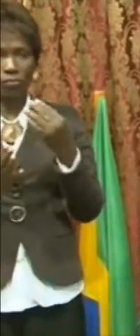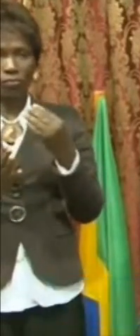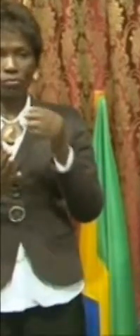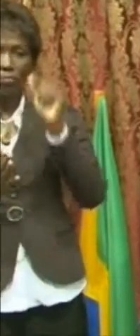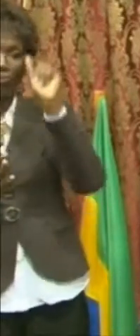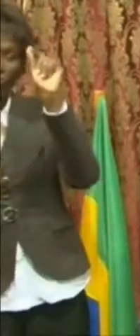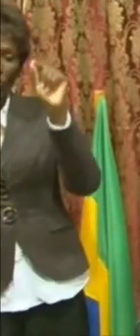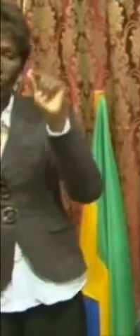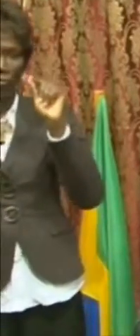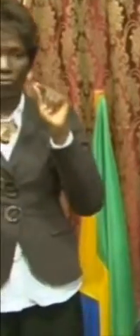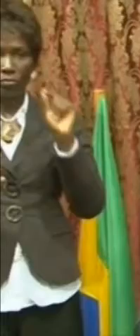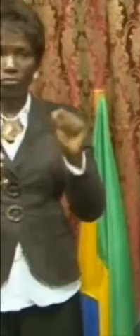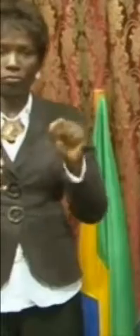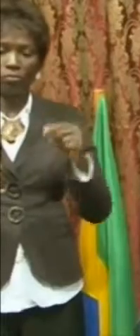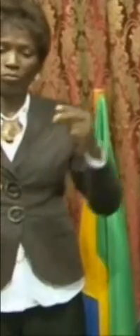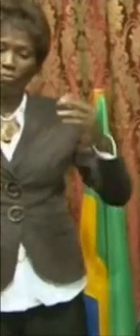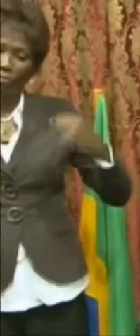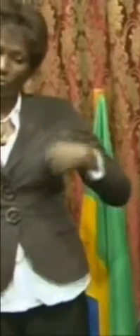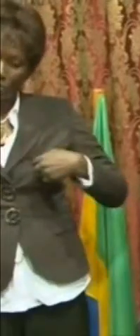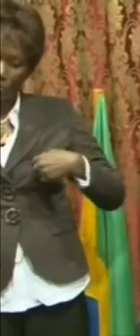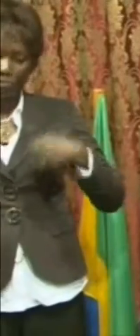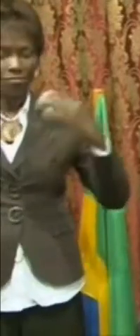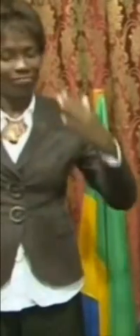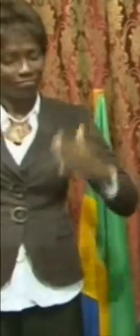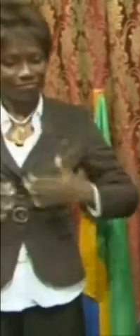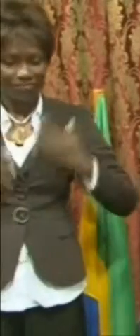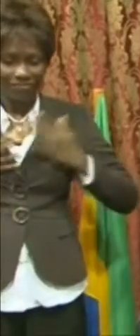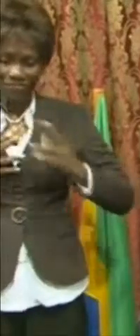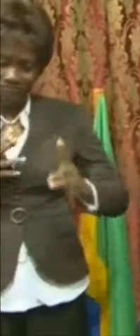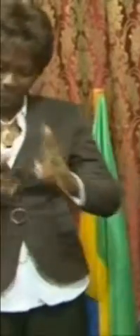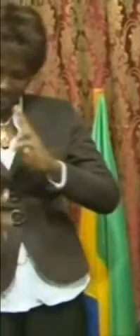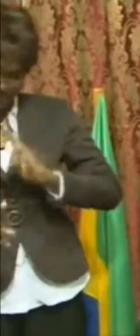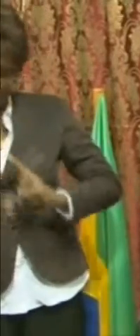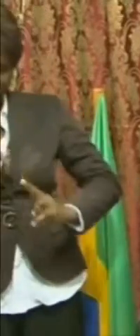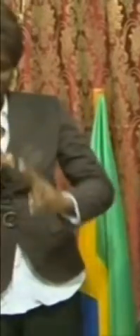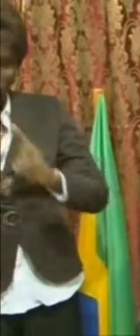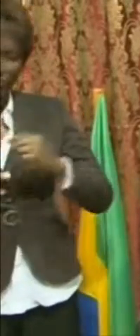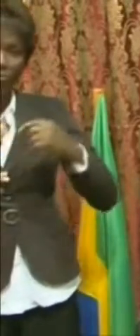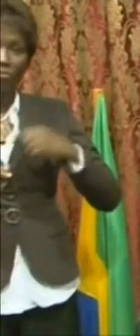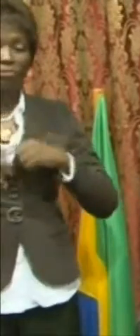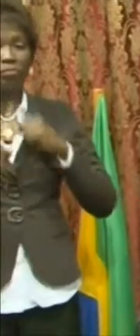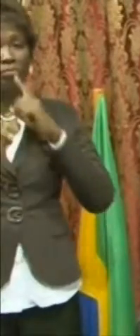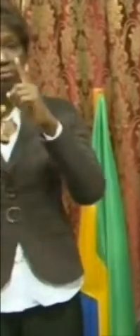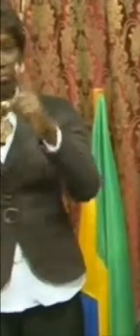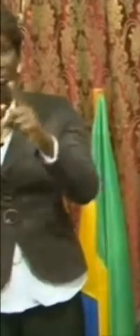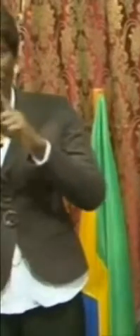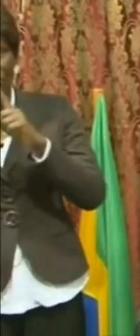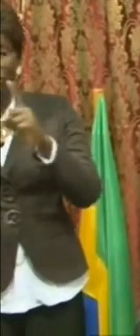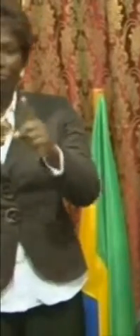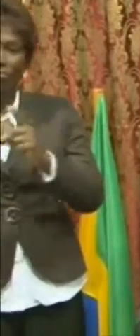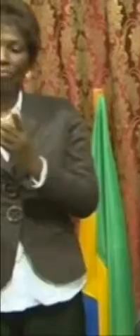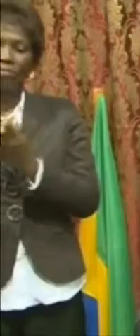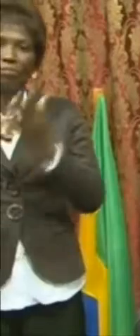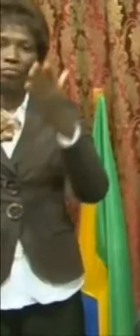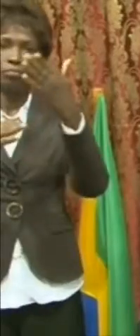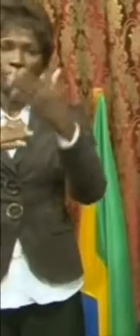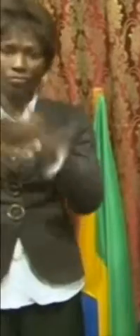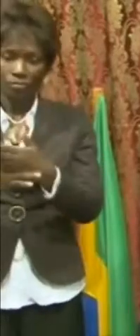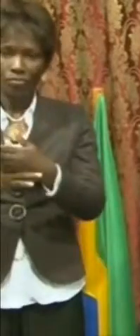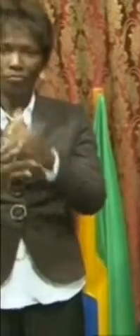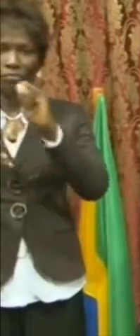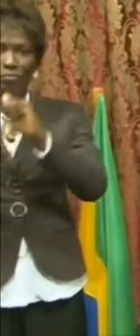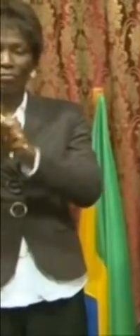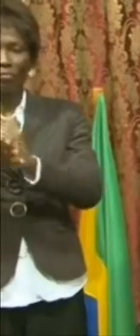cette occasion, l'immense honneur me revient de m'adresser à vous par le biais de ce